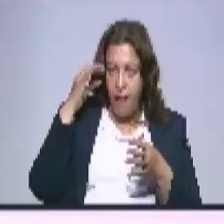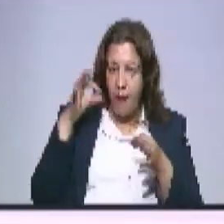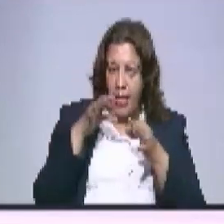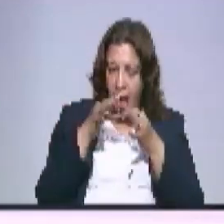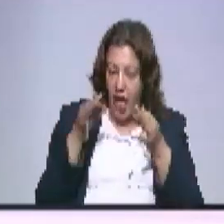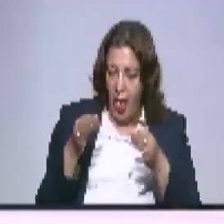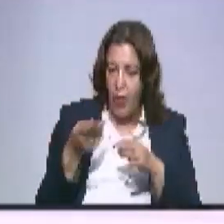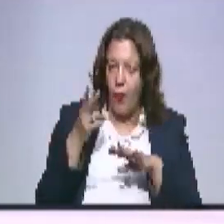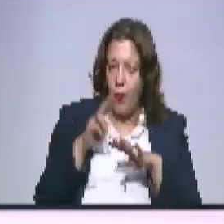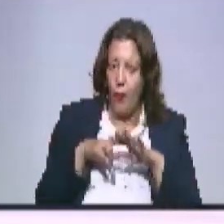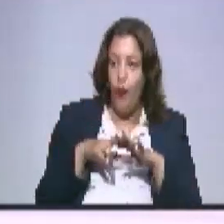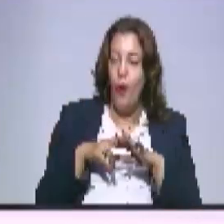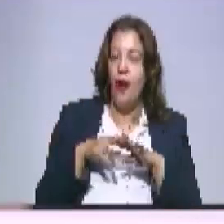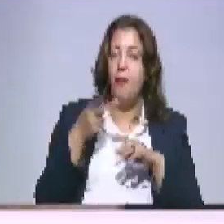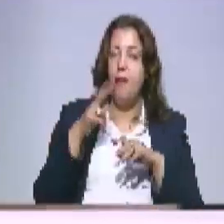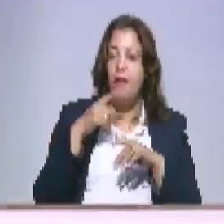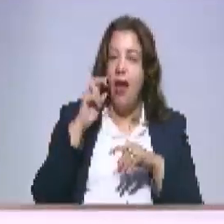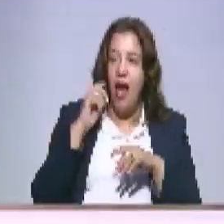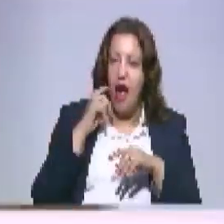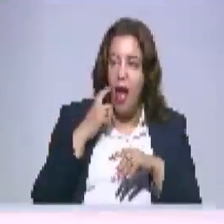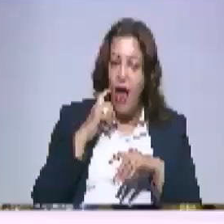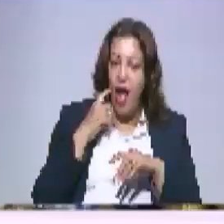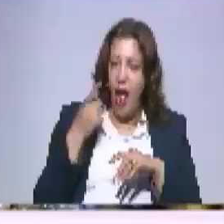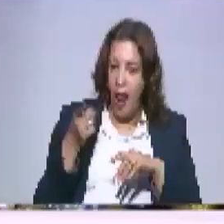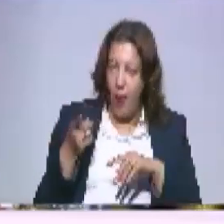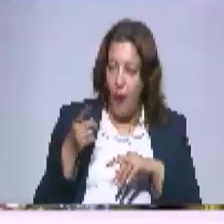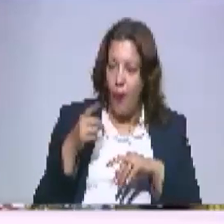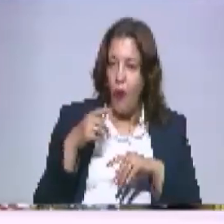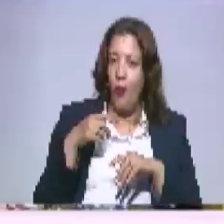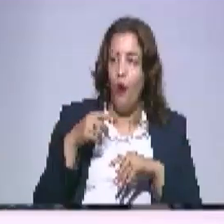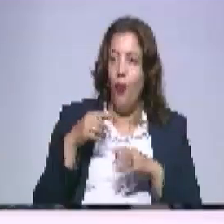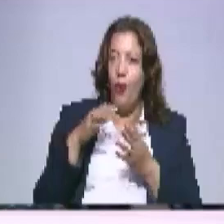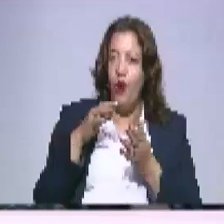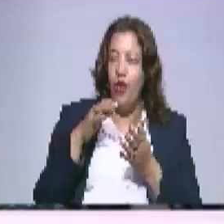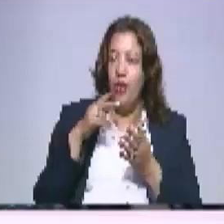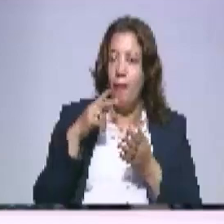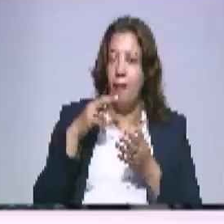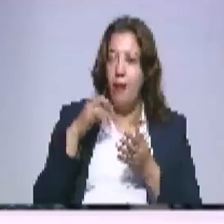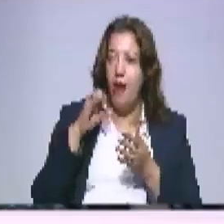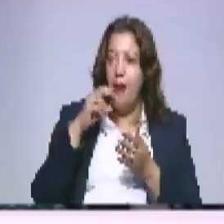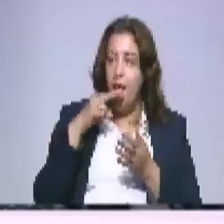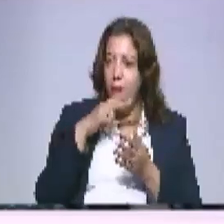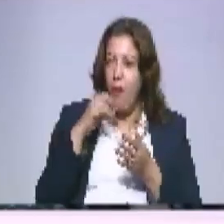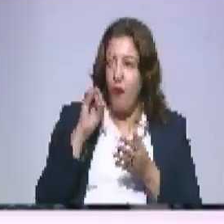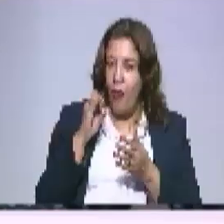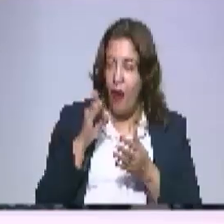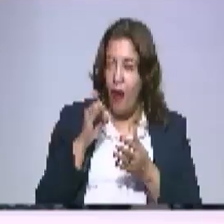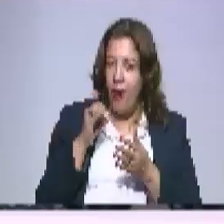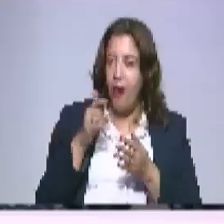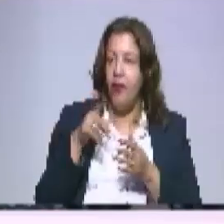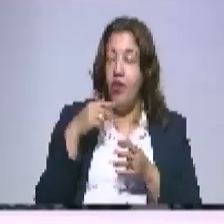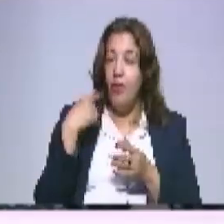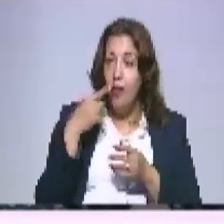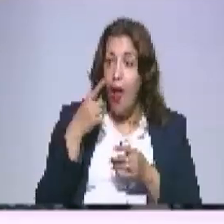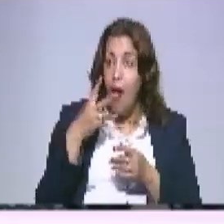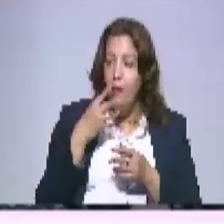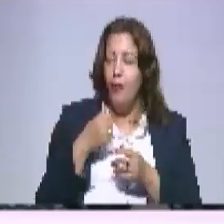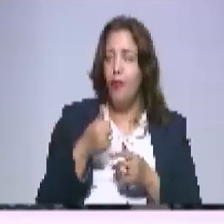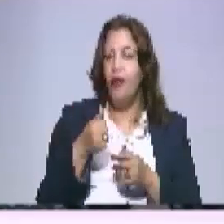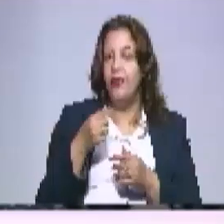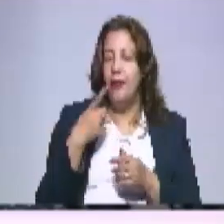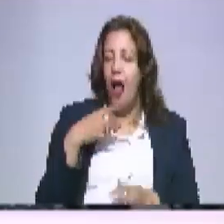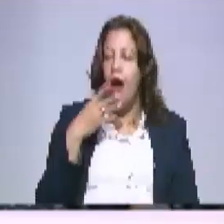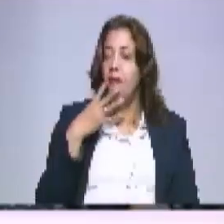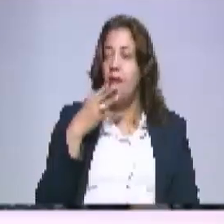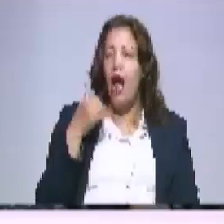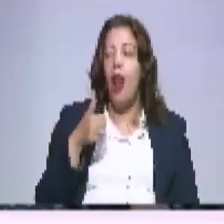وبرده الطبق الحلو والطبق الرئيسي، وكلهم في الصيام عادي بانواع واطعمه مختلفه. الله الله،